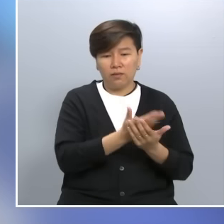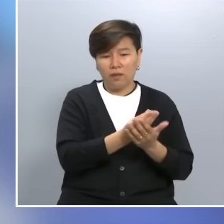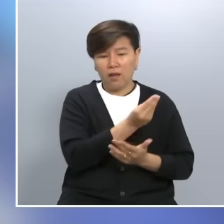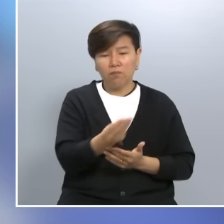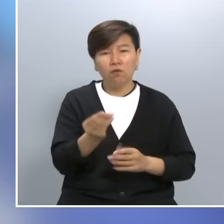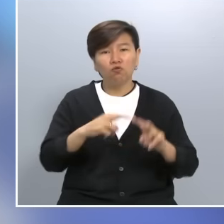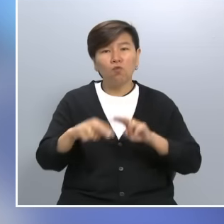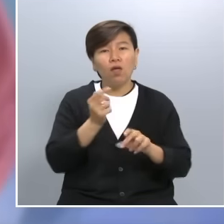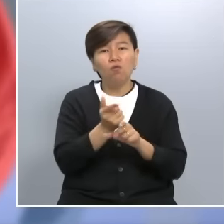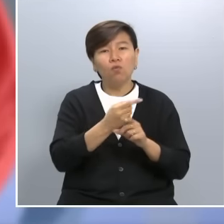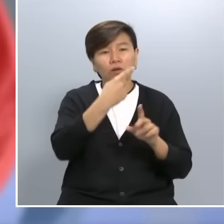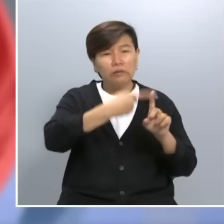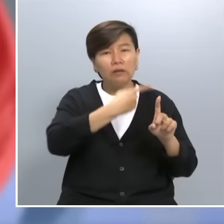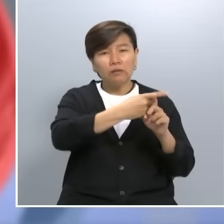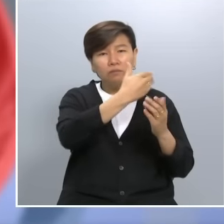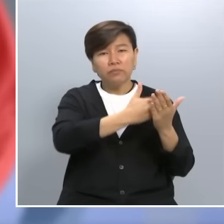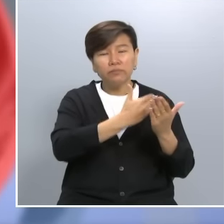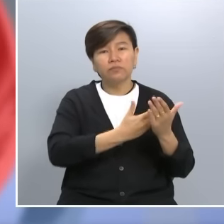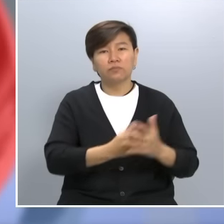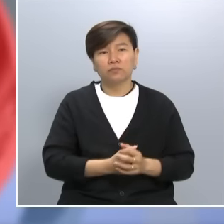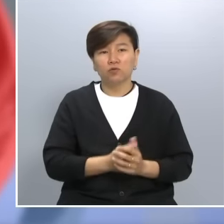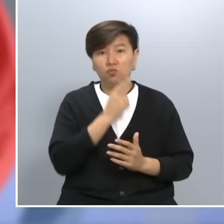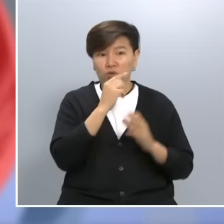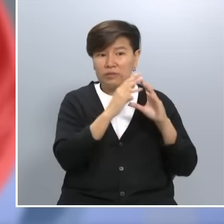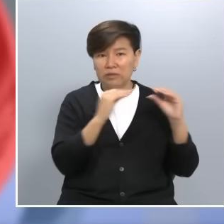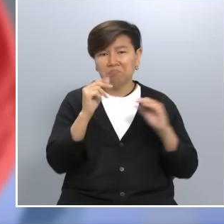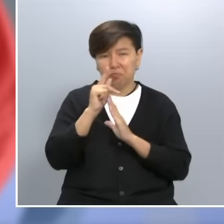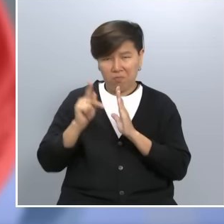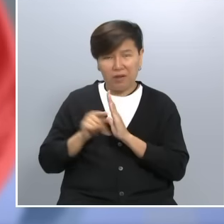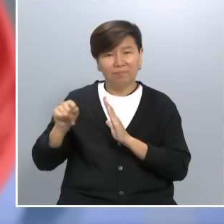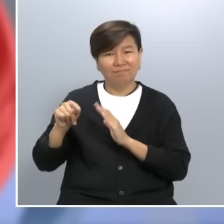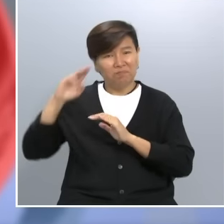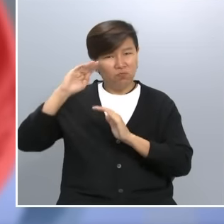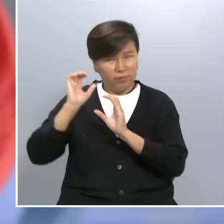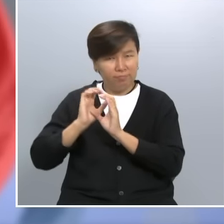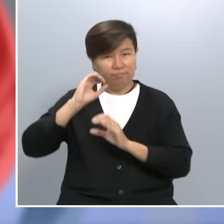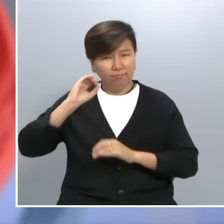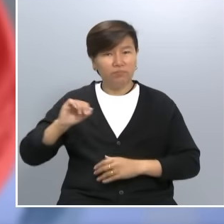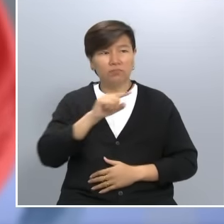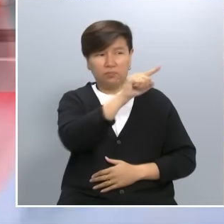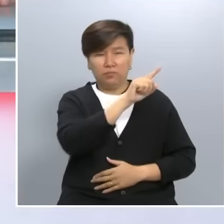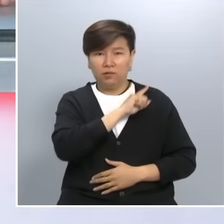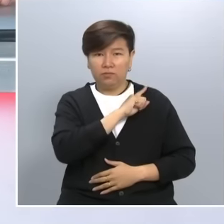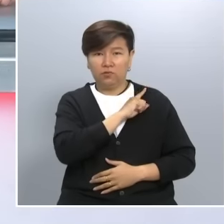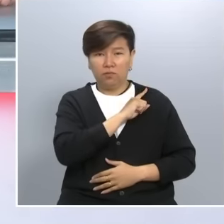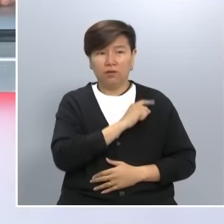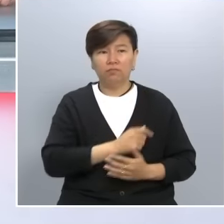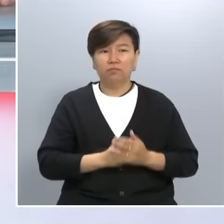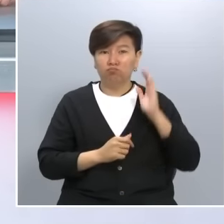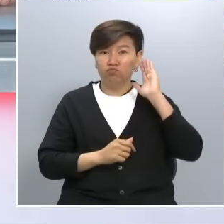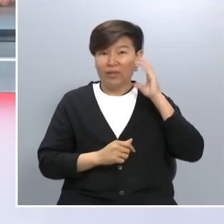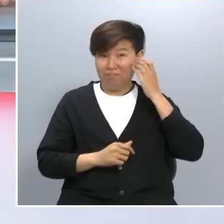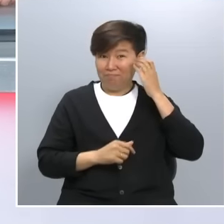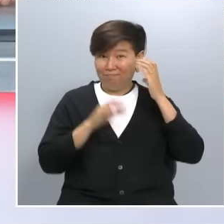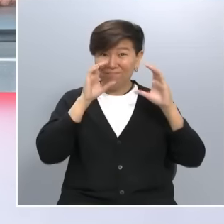นี้ถ้าหายไปก็ต้องมีดำเนินคดีตามกฎหมายล่ะค่ะอ่ารับผิดชอบด้วยนะคะผู้ชายในภาพนี้